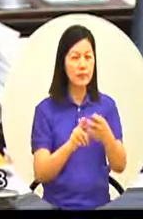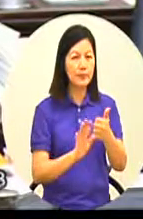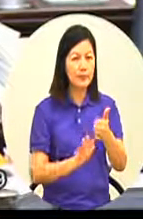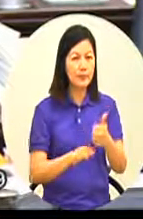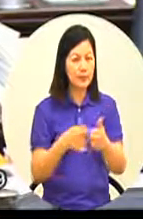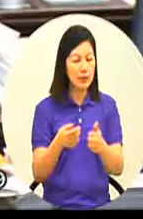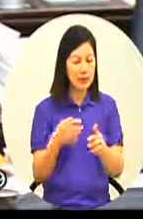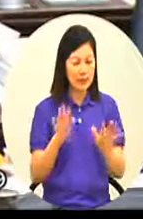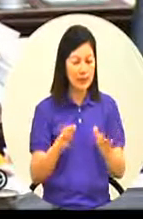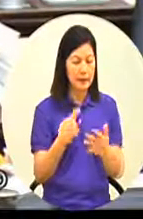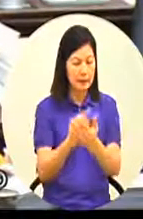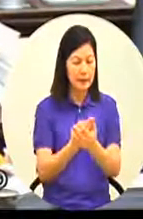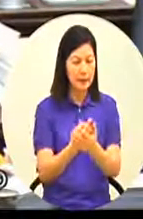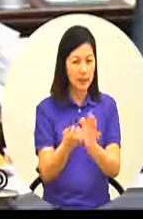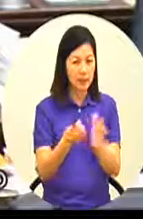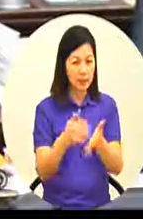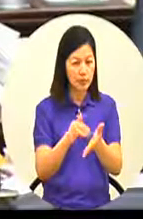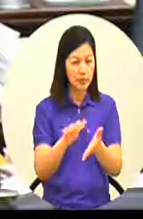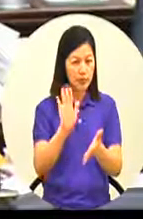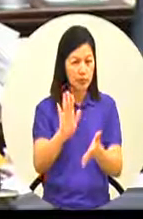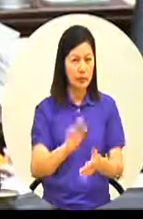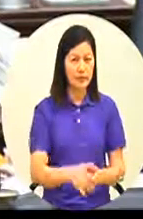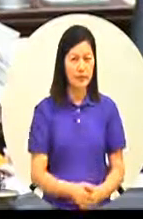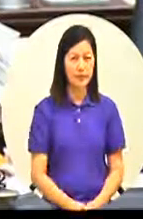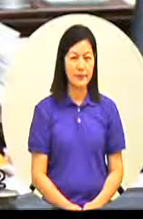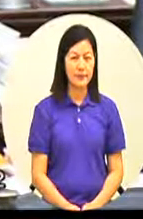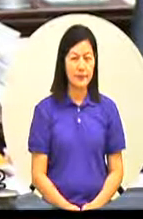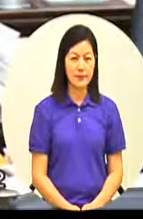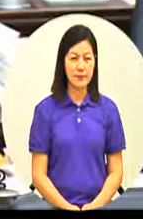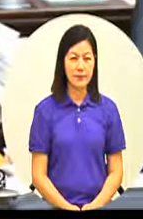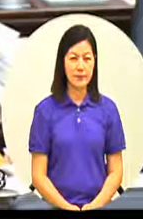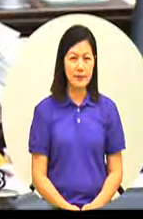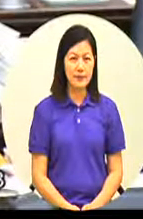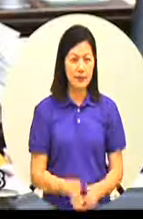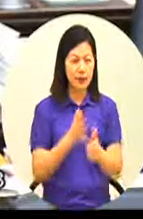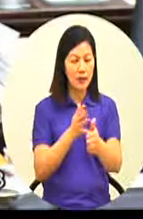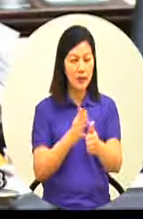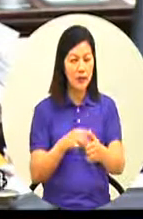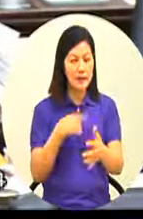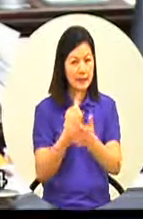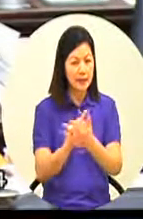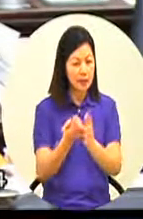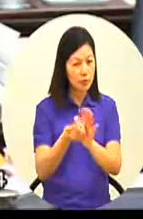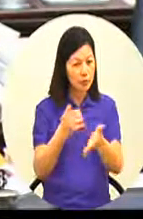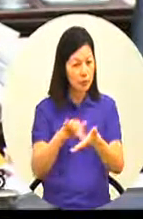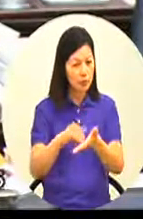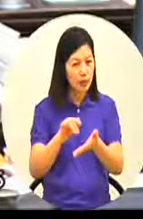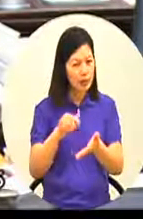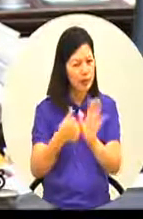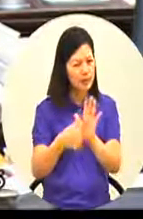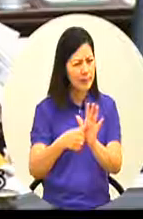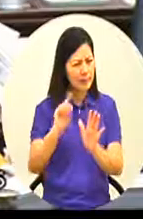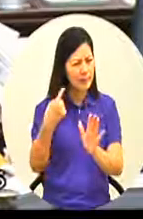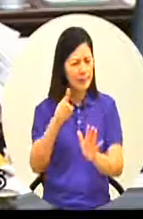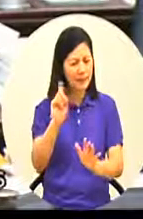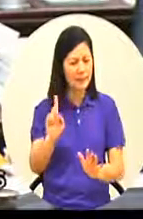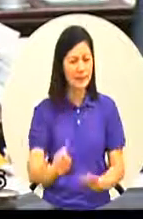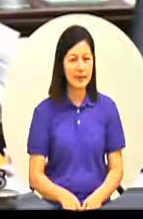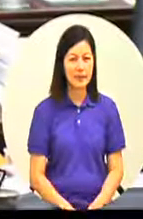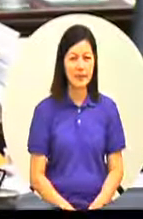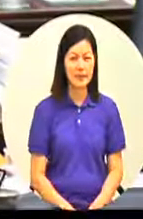算的这个相关的案子哦。那我想请教一下主委哦，什么叫做参与式预算？可不可以请主委做一个简单的说明？